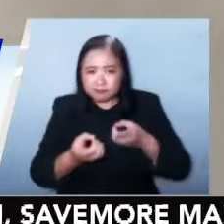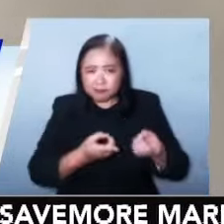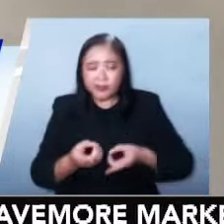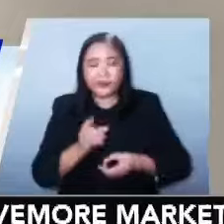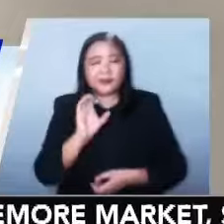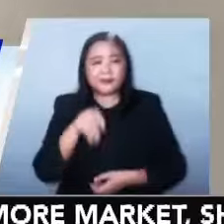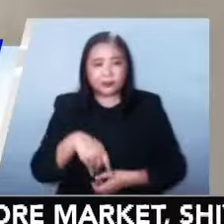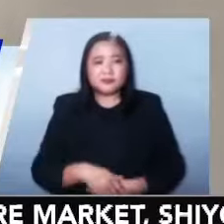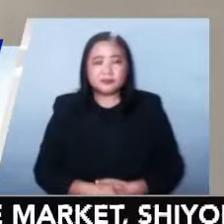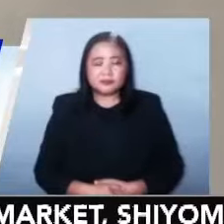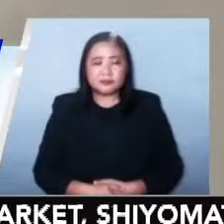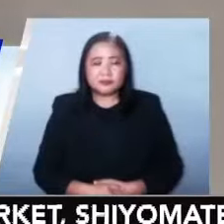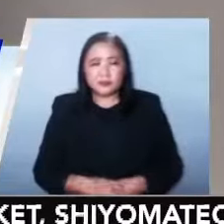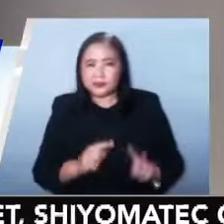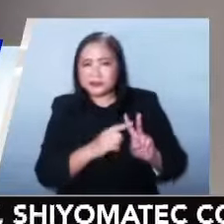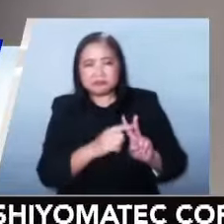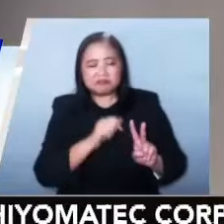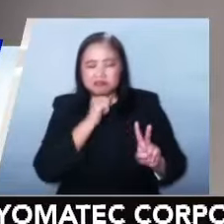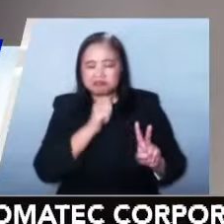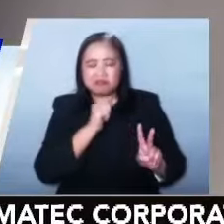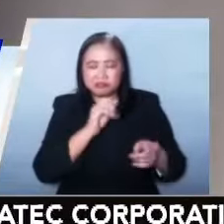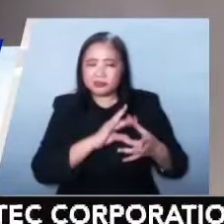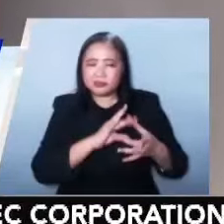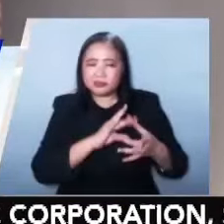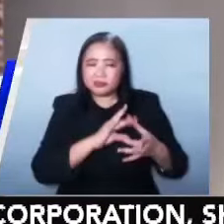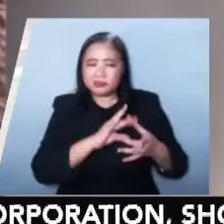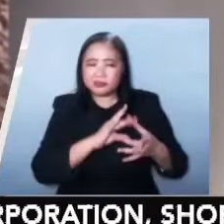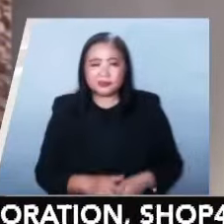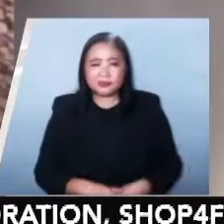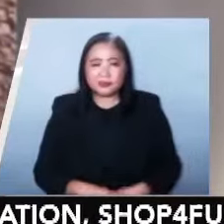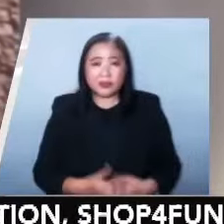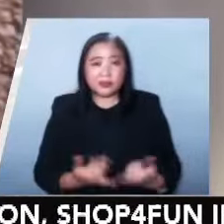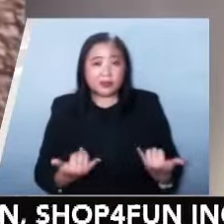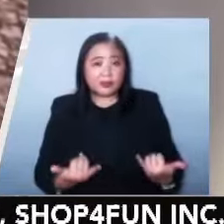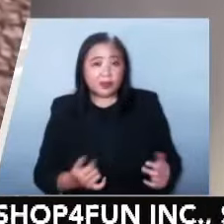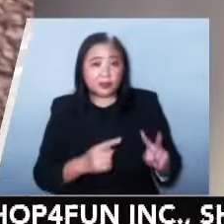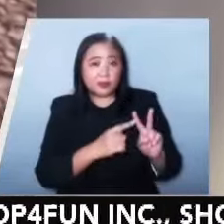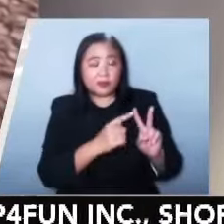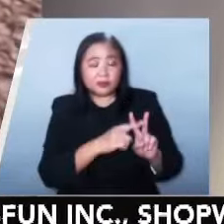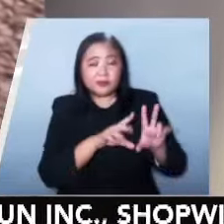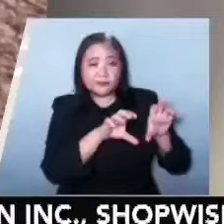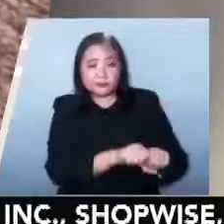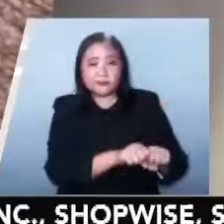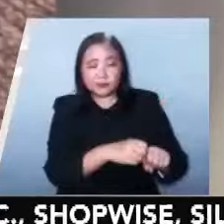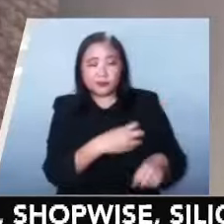magbigay ng pahayag ang parehong suspect. Nasa kustodiya na sila ngayon ng pulis.